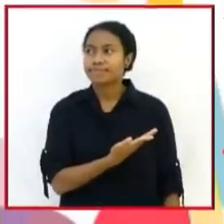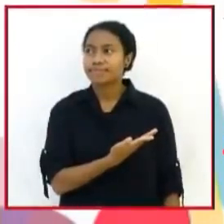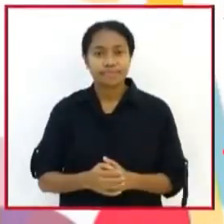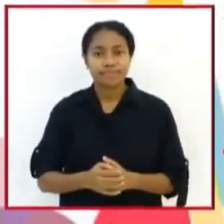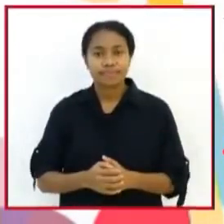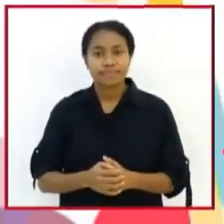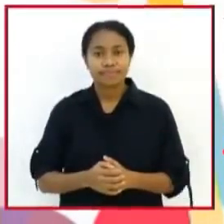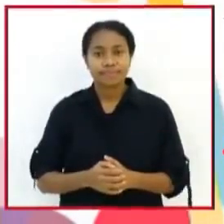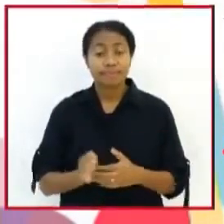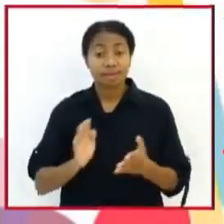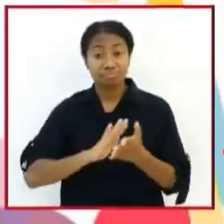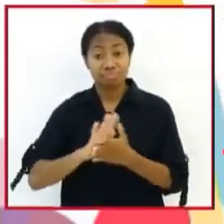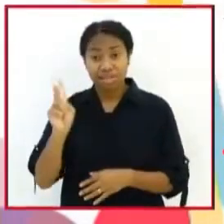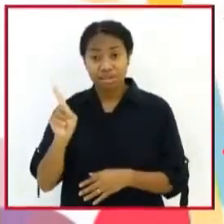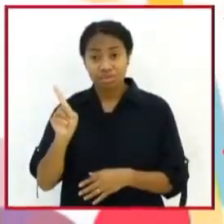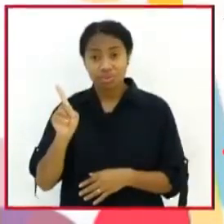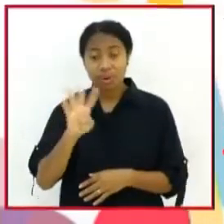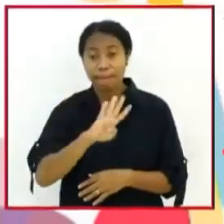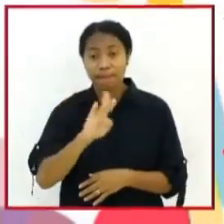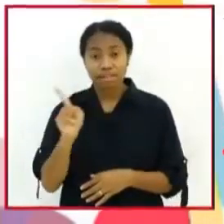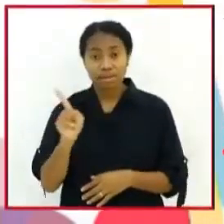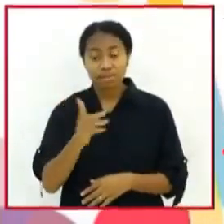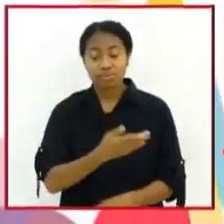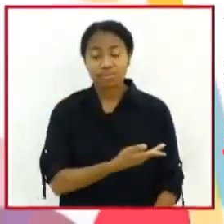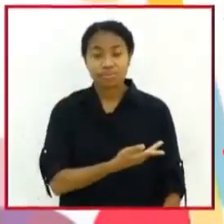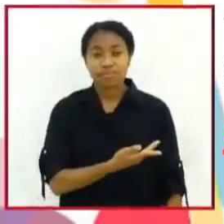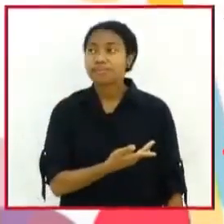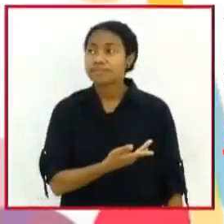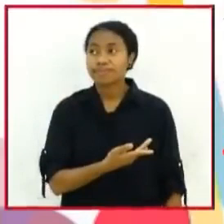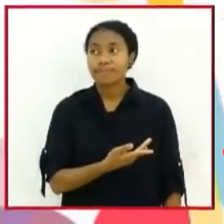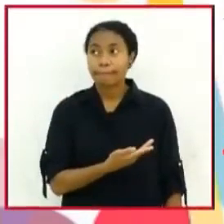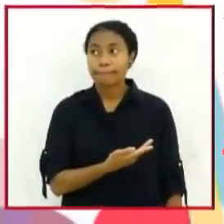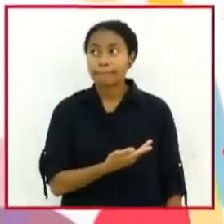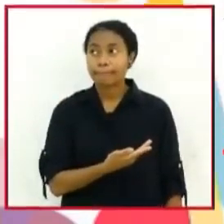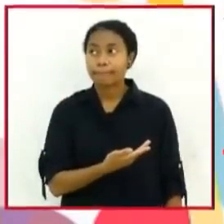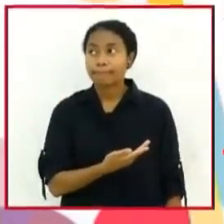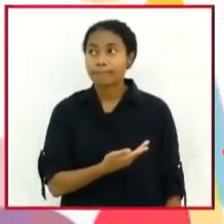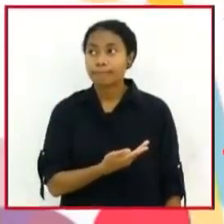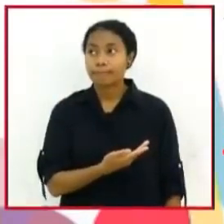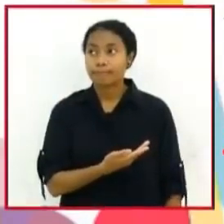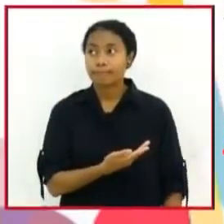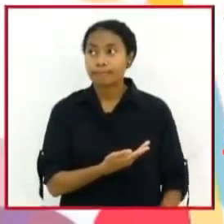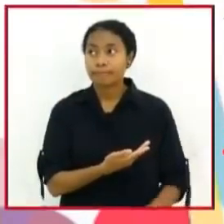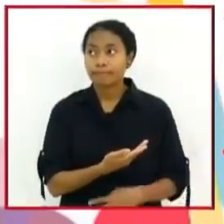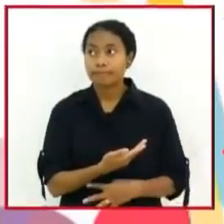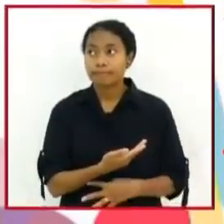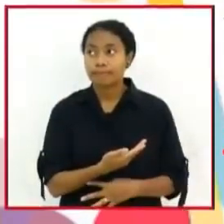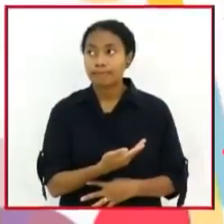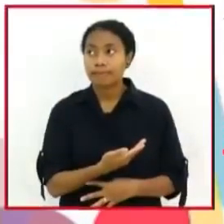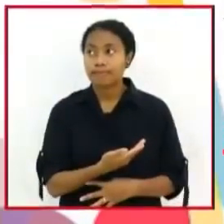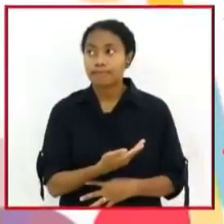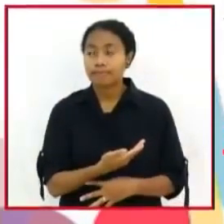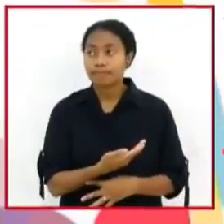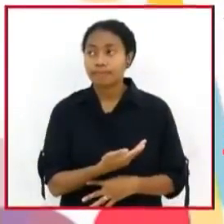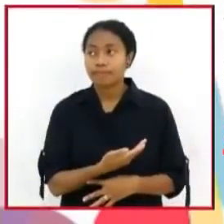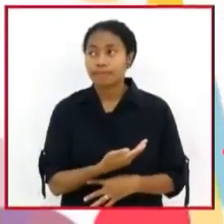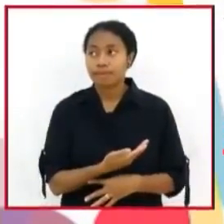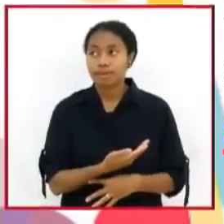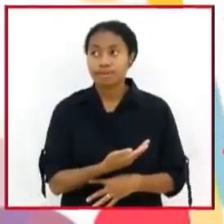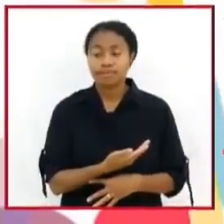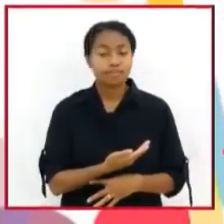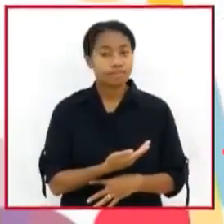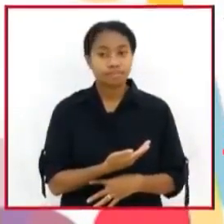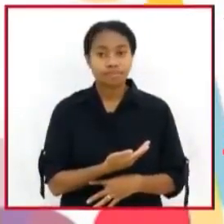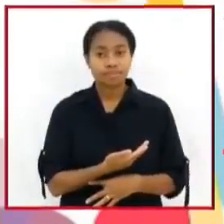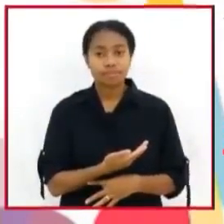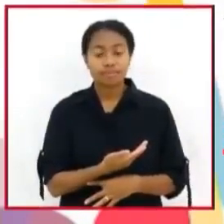dari Allah lalu ayat 41 dan dari banyak orang keluar juga setan-setan sampai berteriak